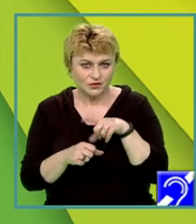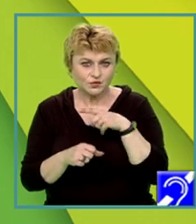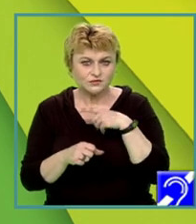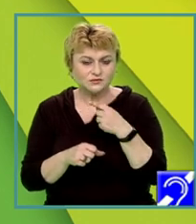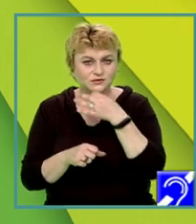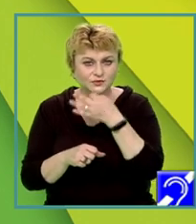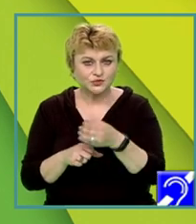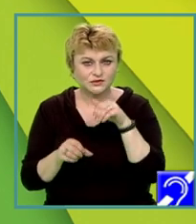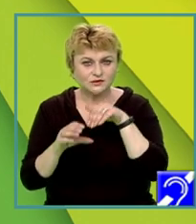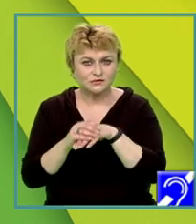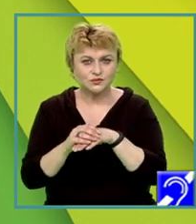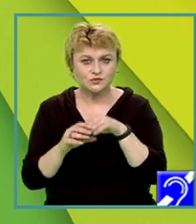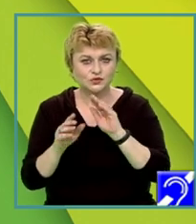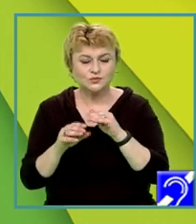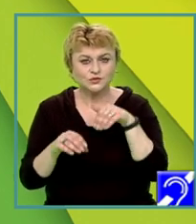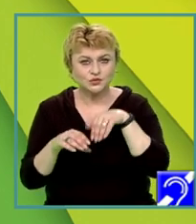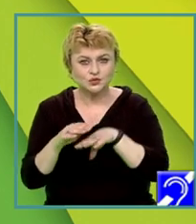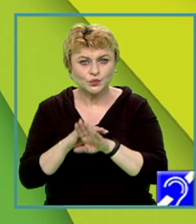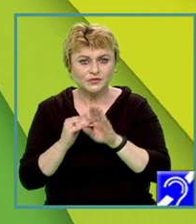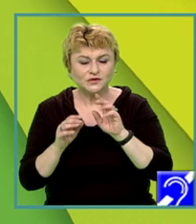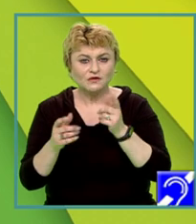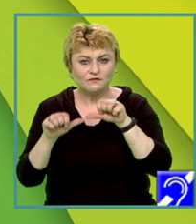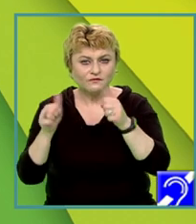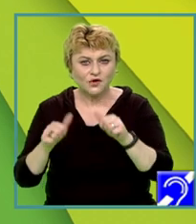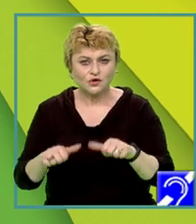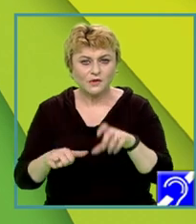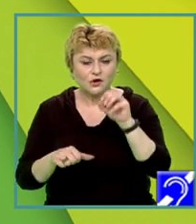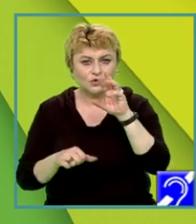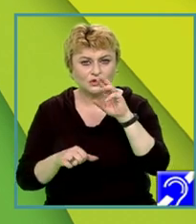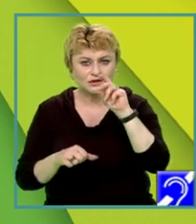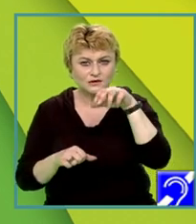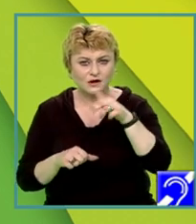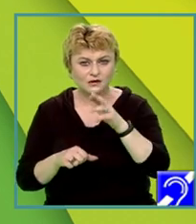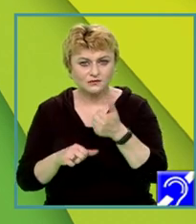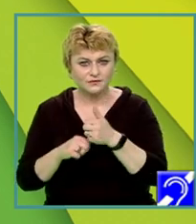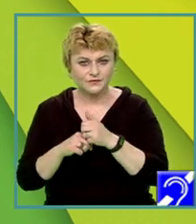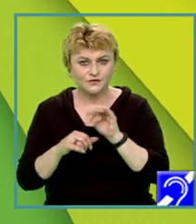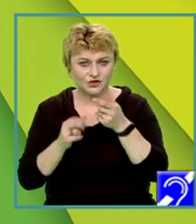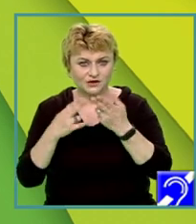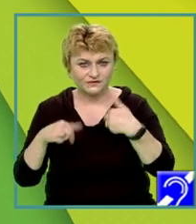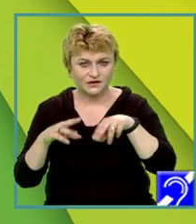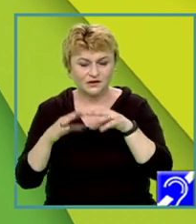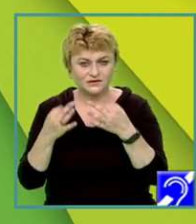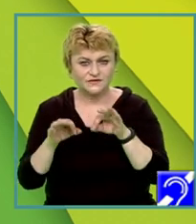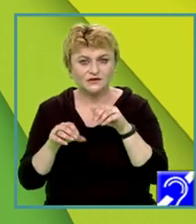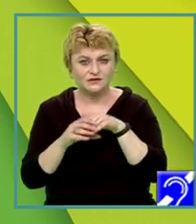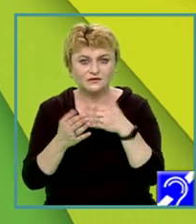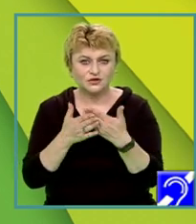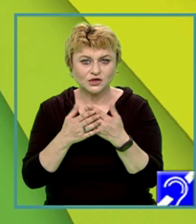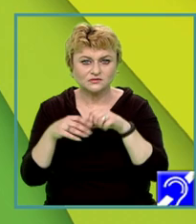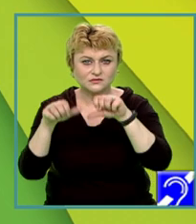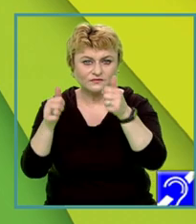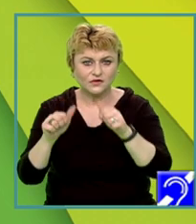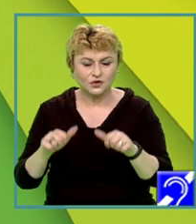sub formă de fracții ordinare ce vrem și rezultatul final să fie în această formă Așadar